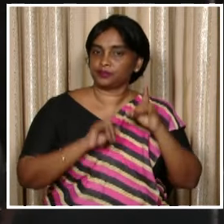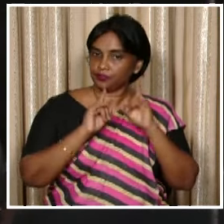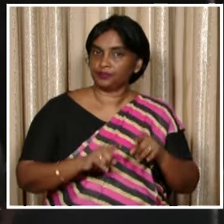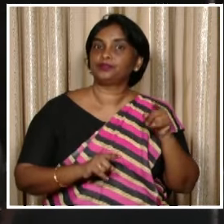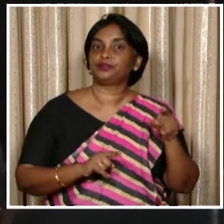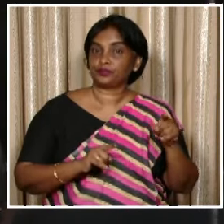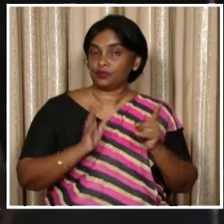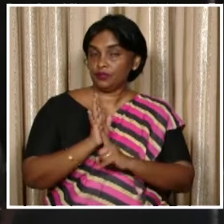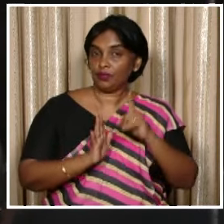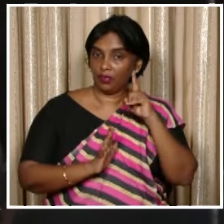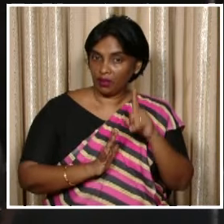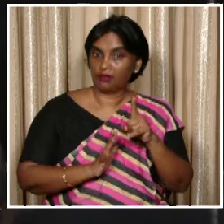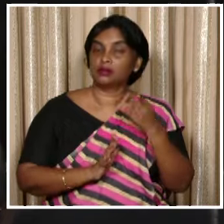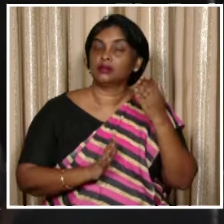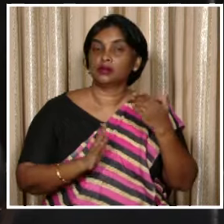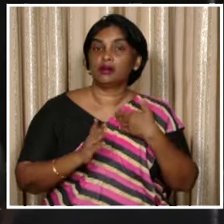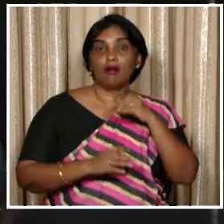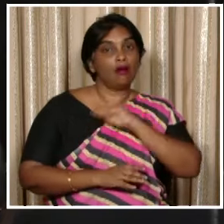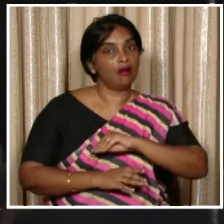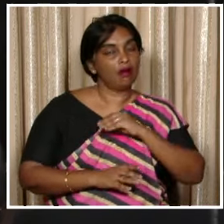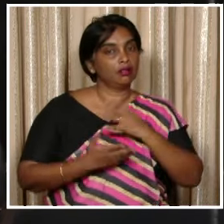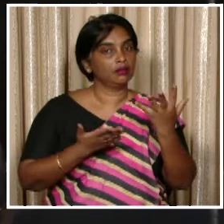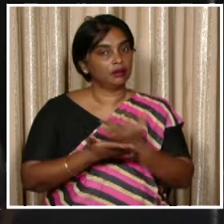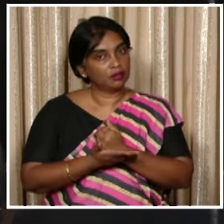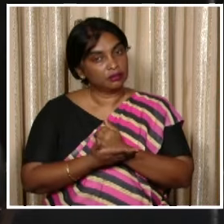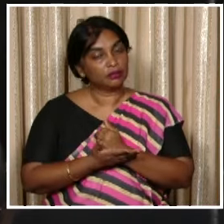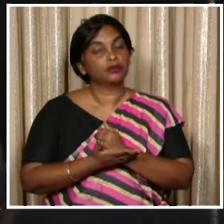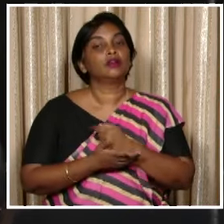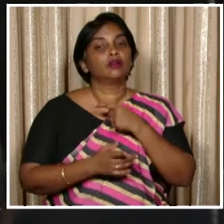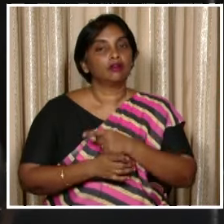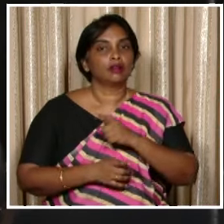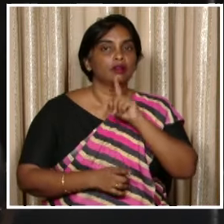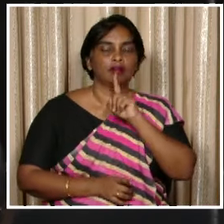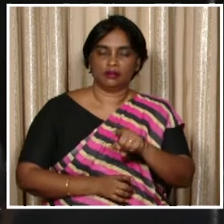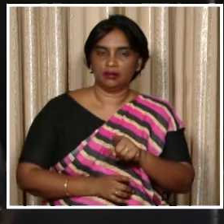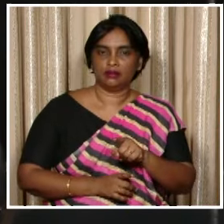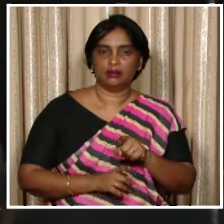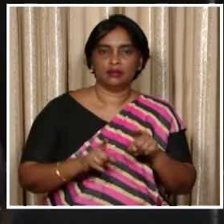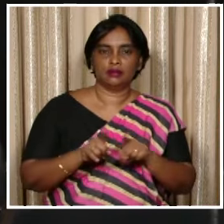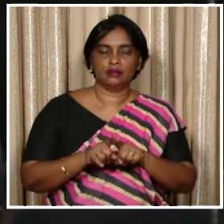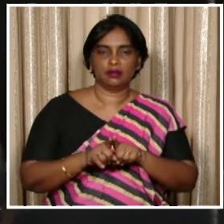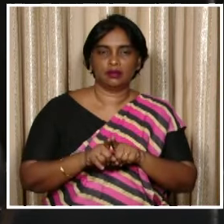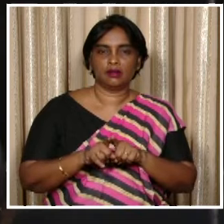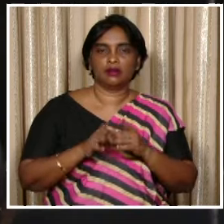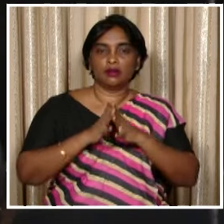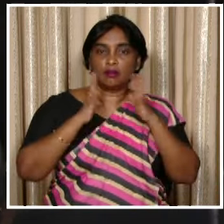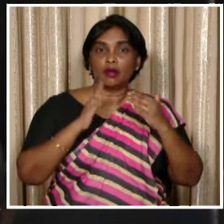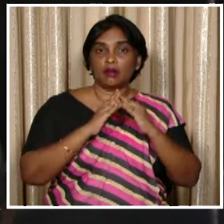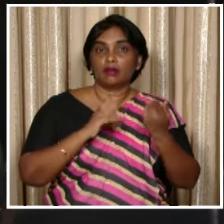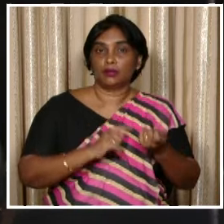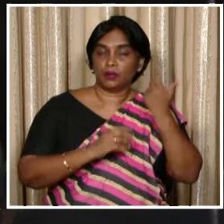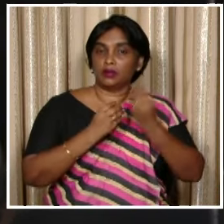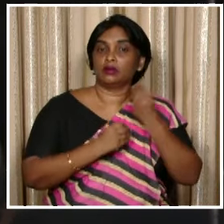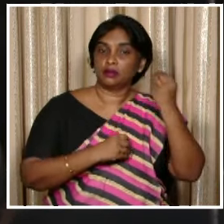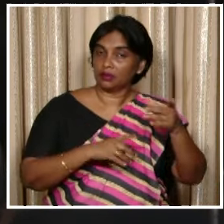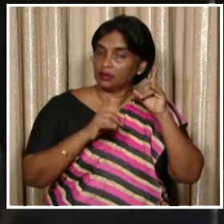ඒ ලක්ෂයේ තමන්ගේ ආදායමට ලැබුණා හෝ තමයි සලකන්නේ. ගොඩක් ගෙවල් ඊට වඩා ගානකට දෙන්න පුළුවන්.